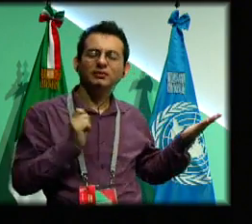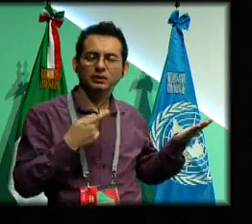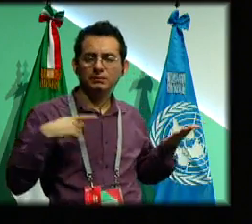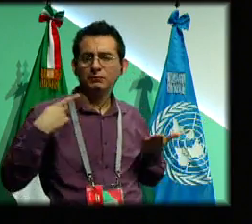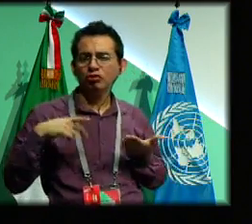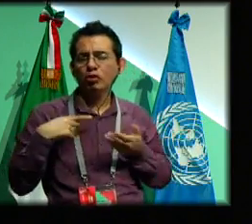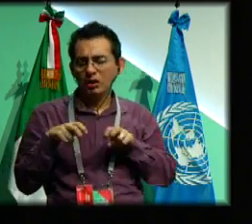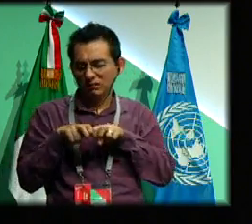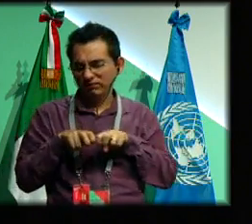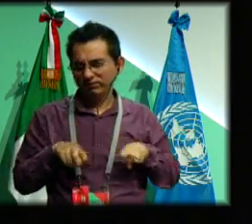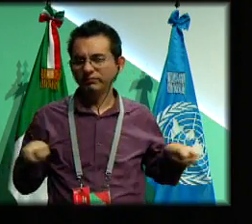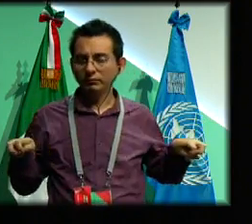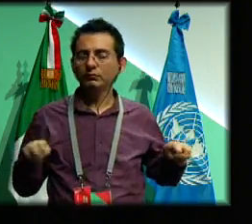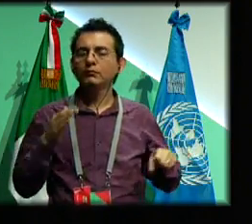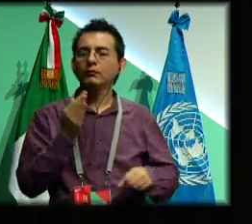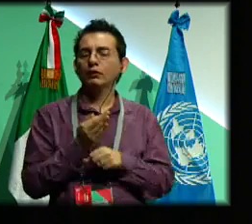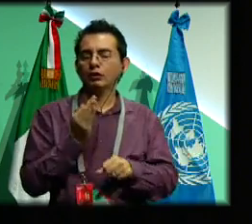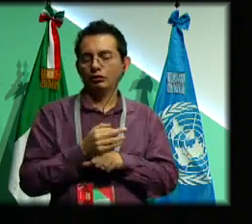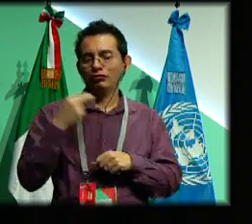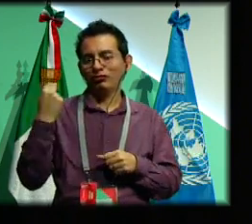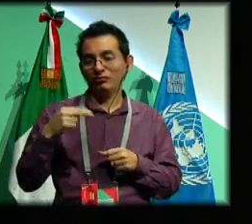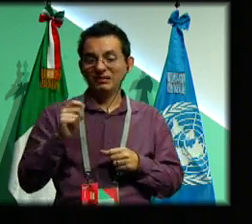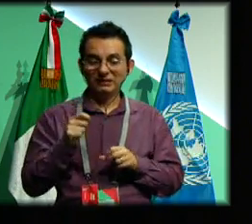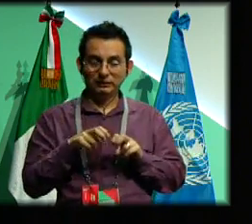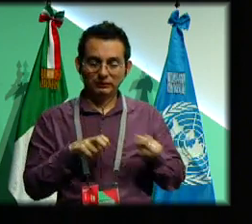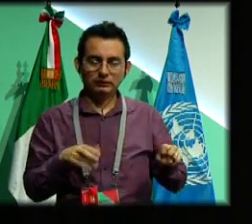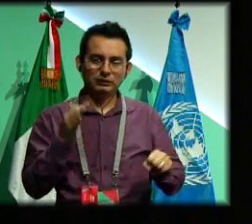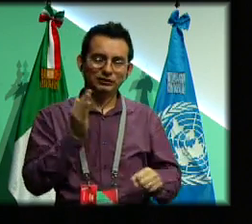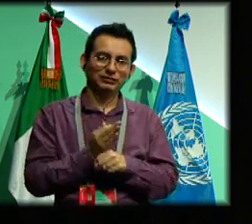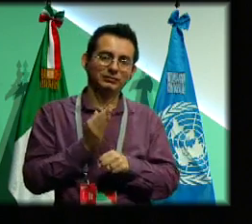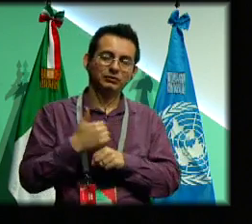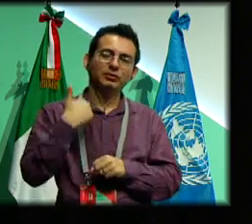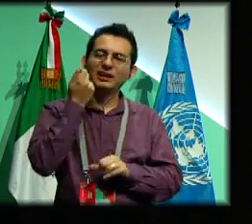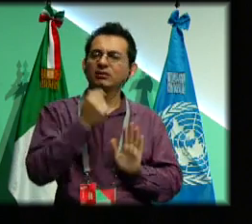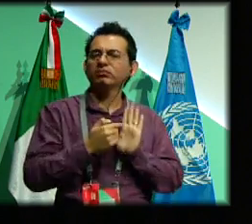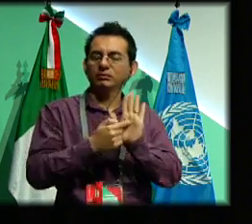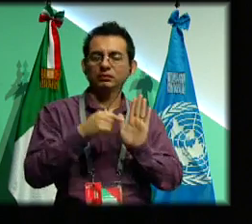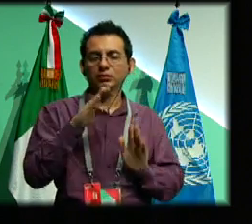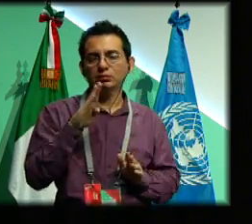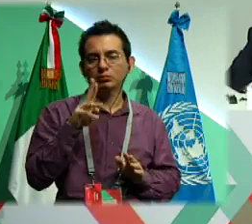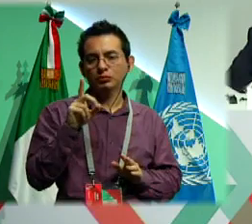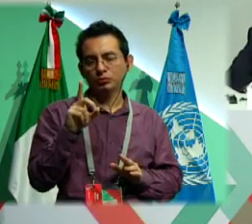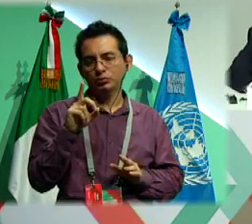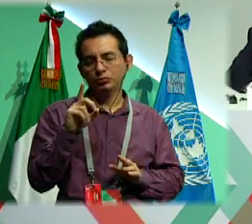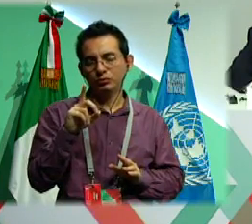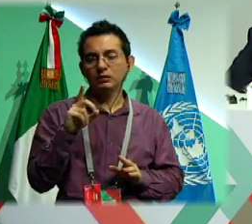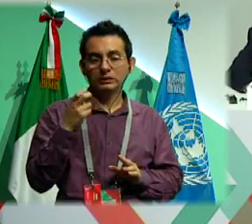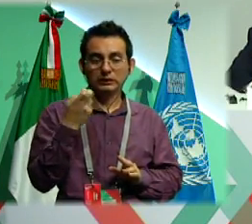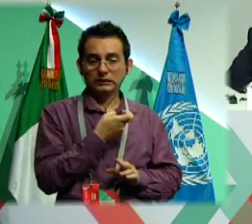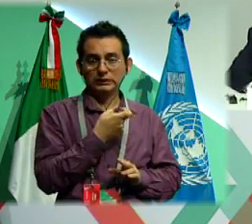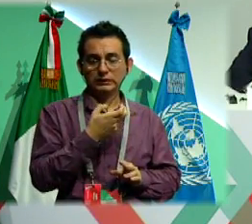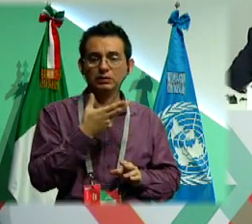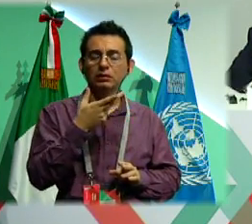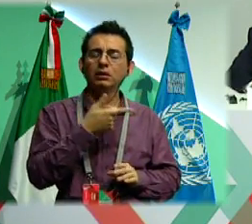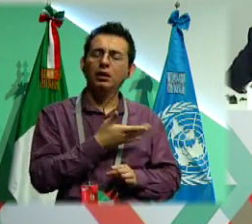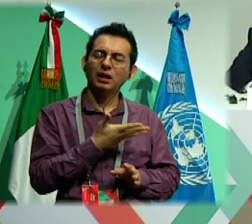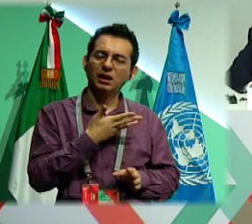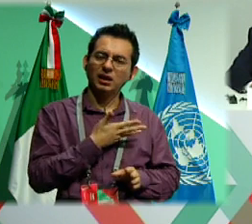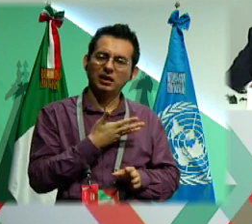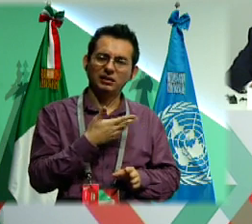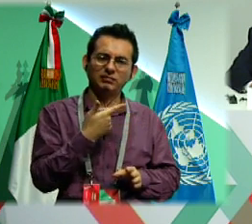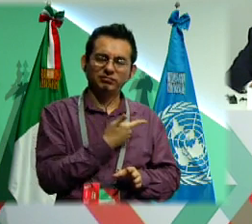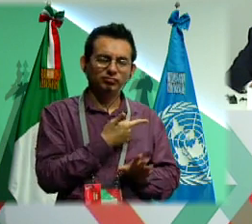vous les présenter sans ordre particulier. Premièrement, Portu Kilic, qui